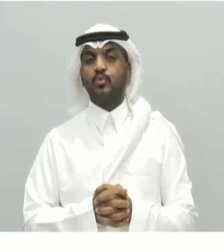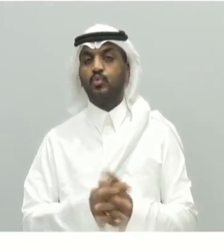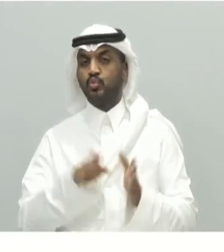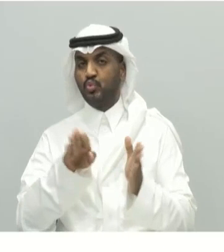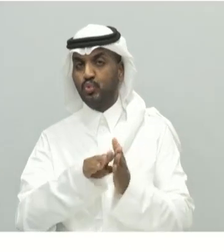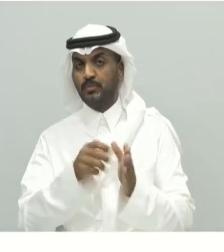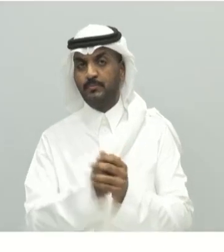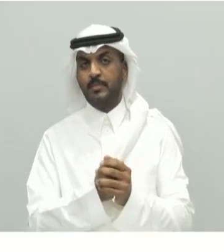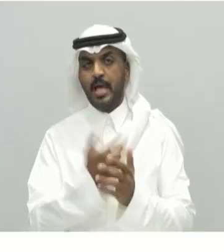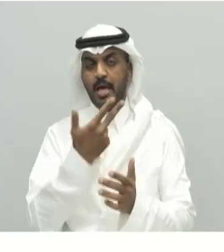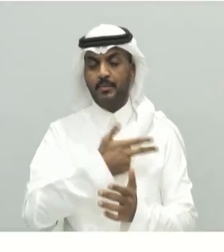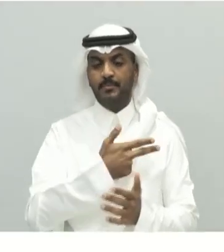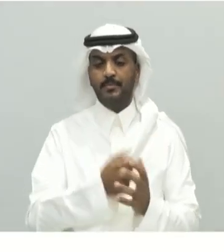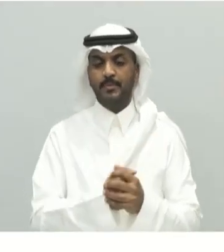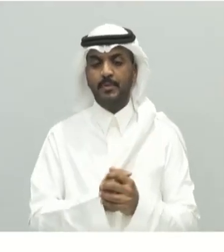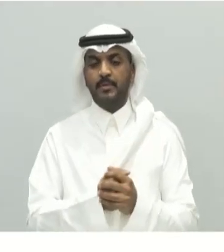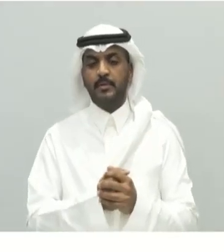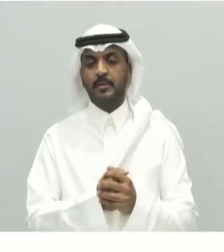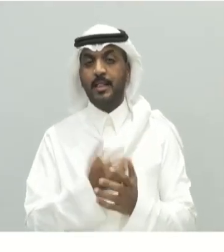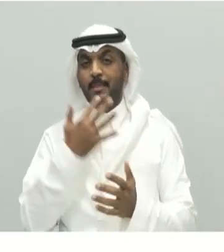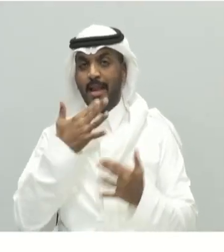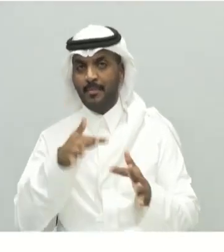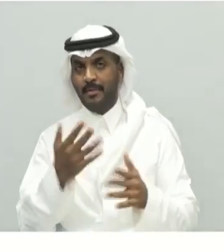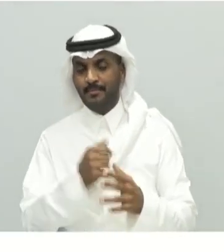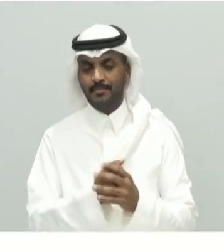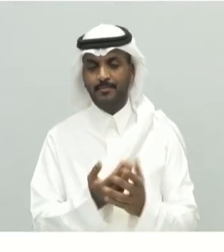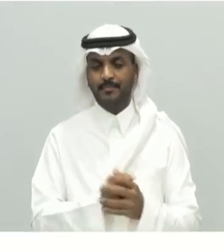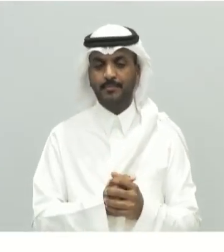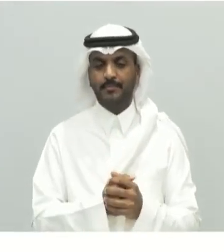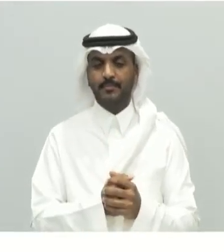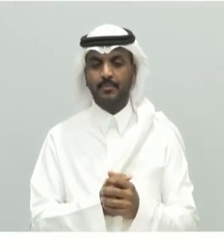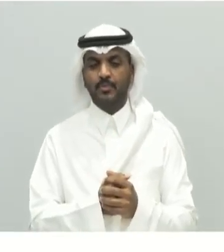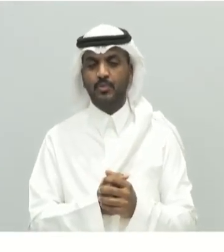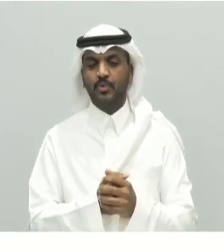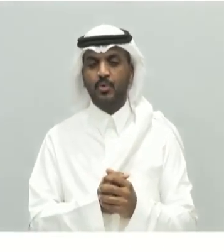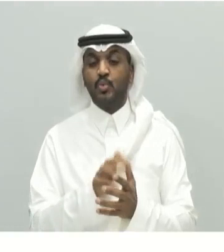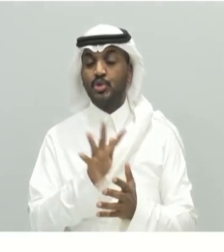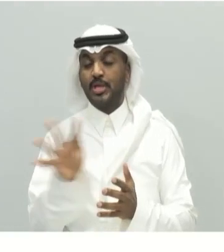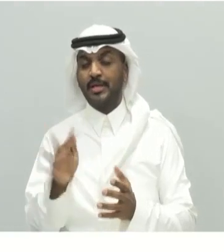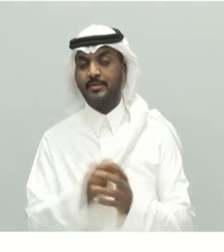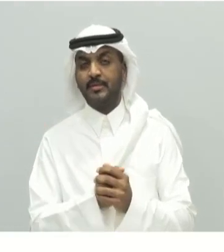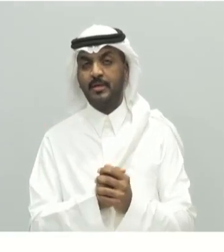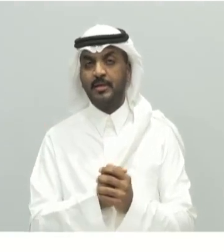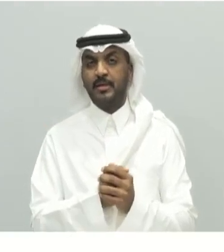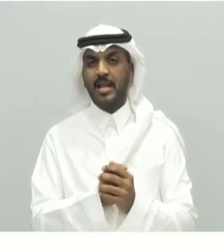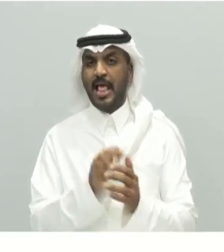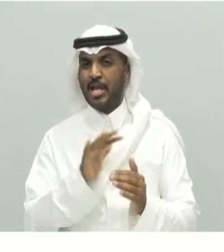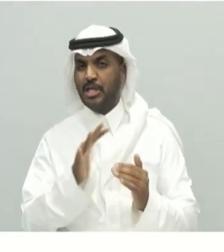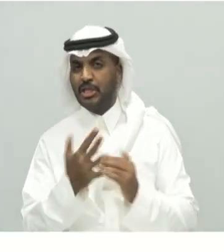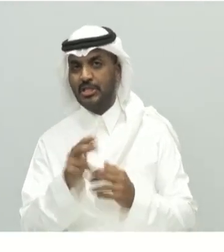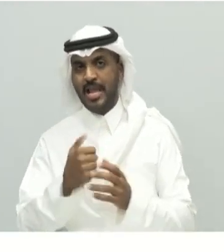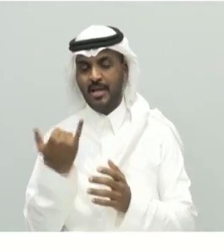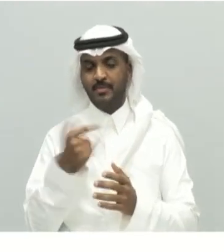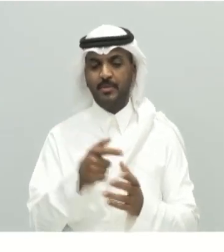ويحدها غربا البحر الاحمر وشرقا الخليج